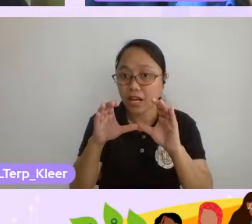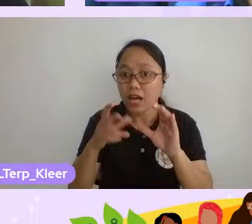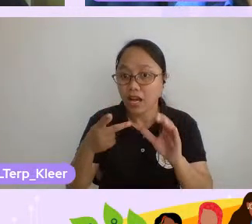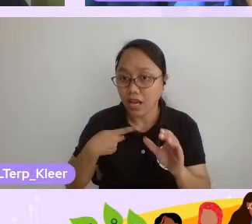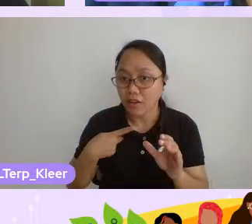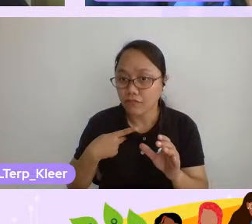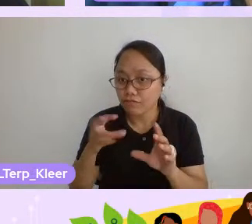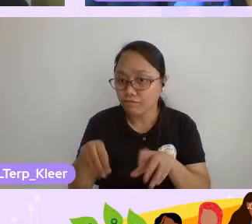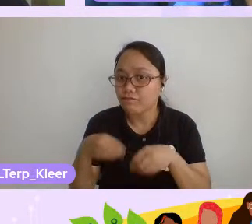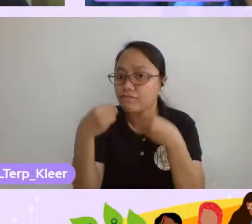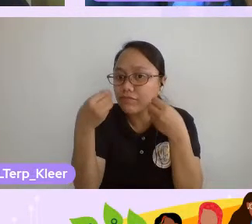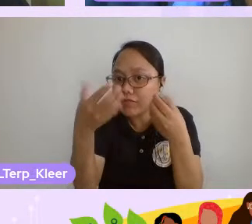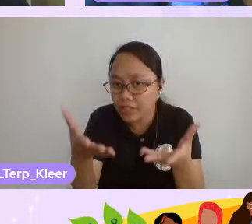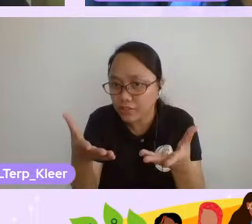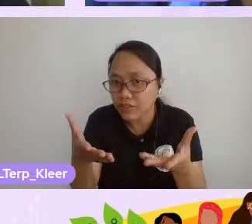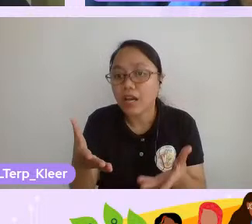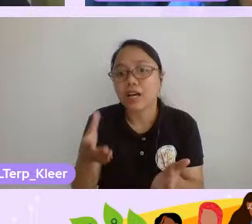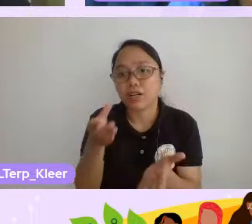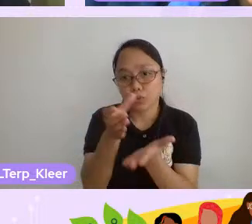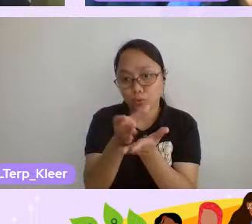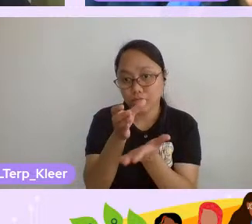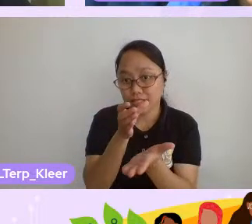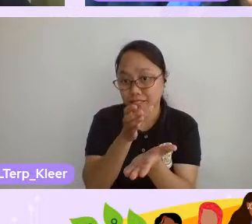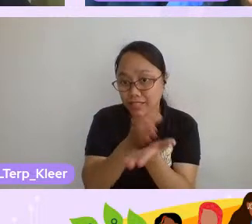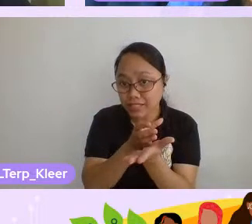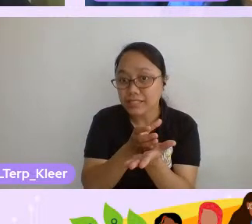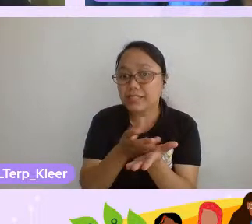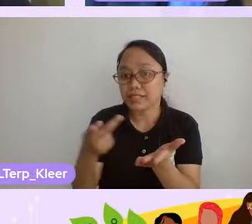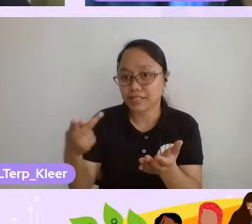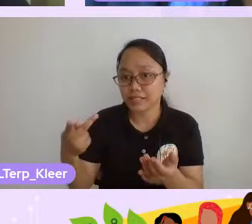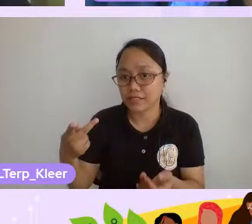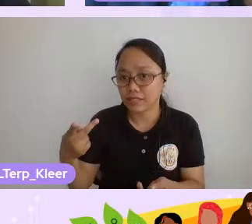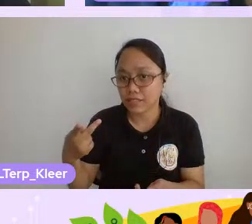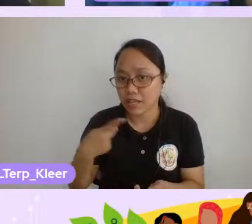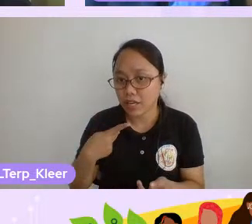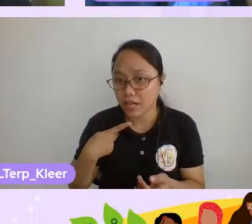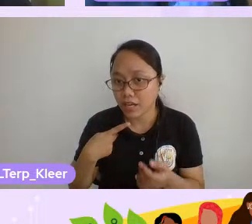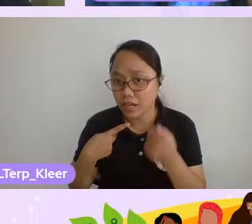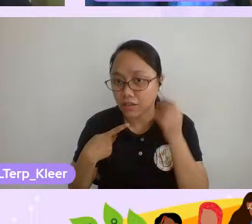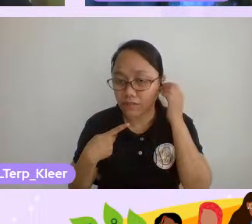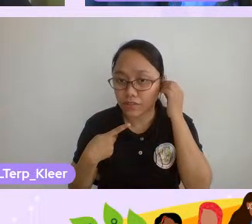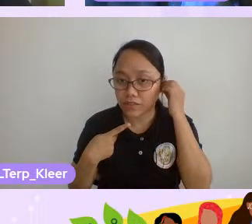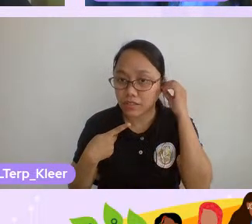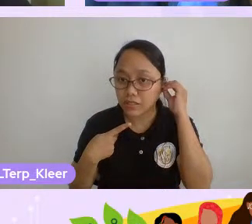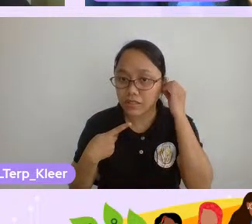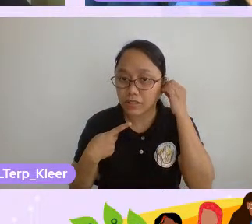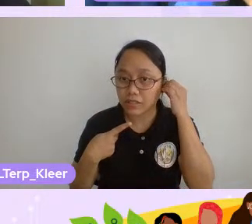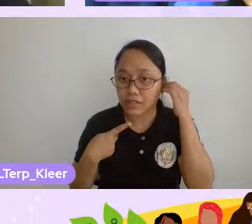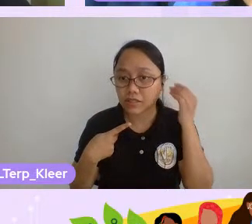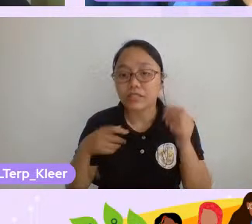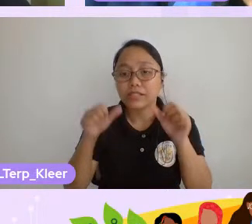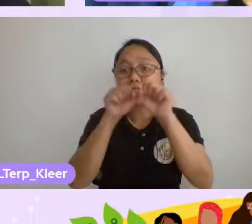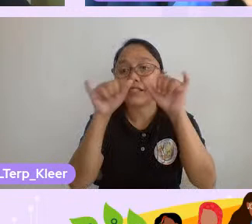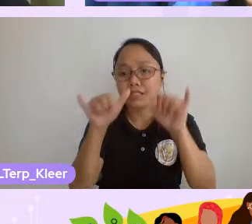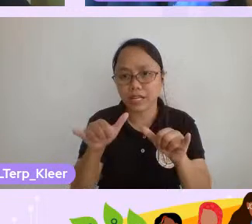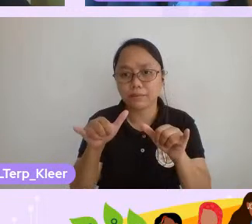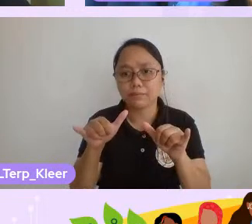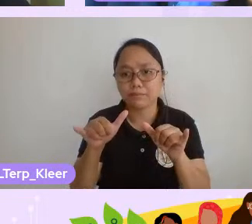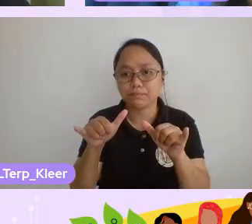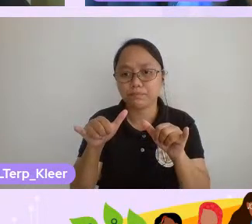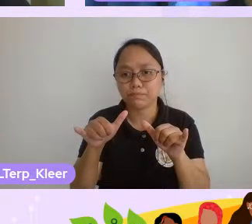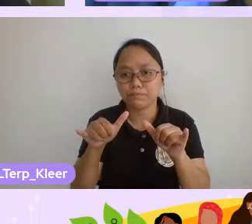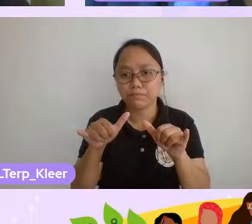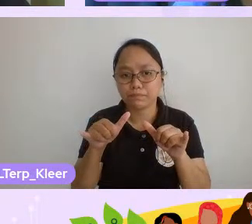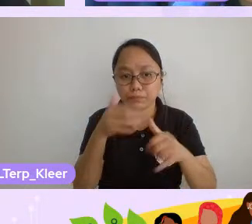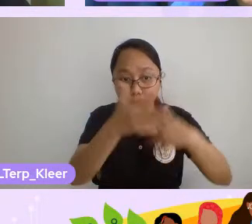yung Massive Open Online Courses, ang meron po ito ay generated, system-generated